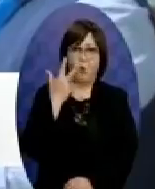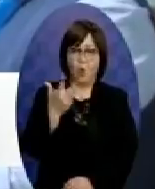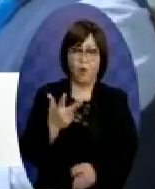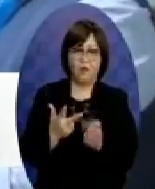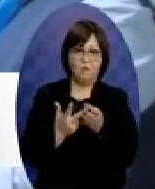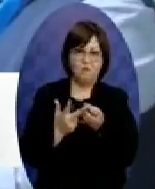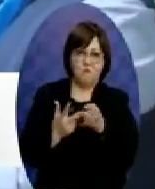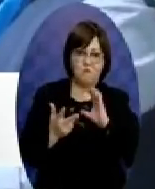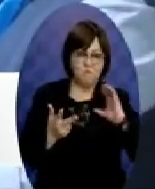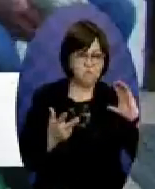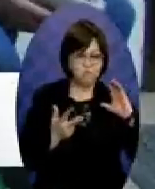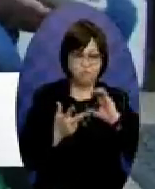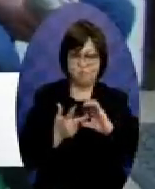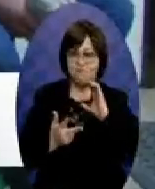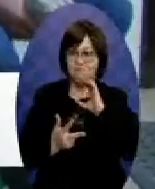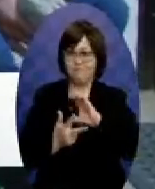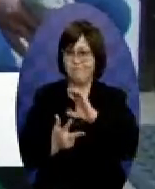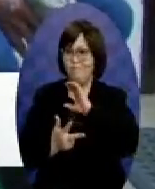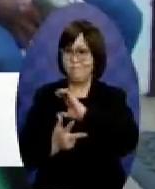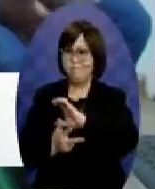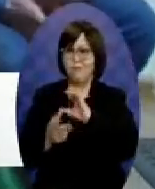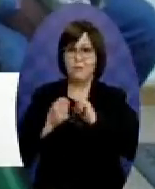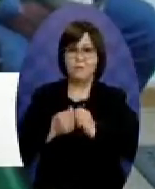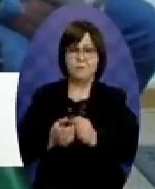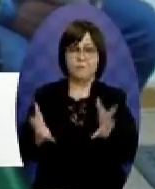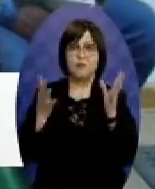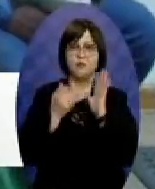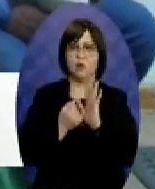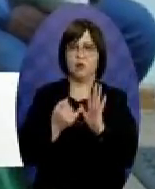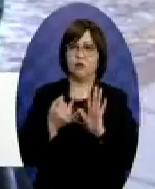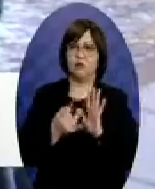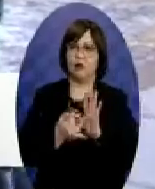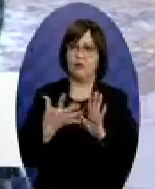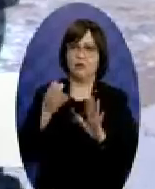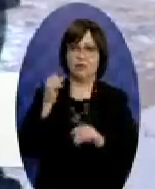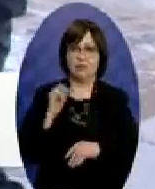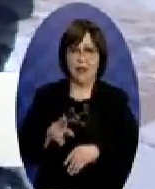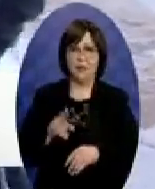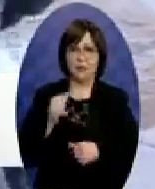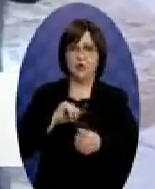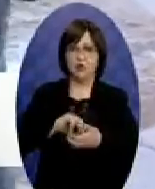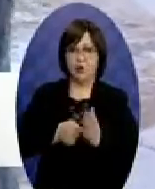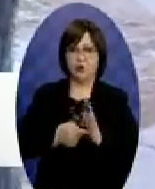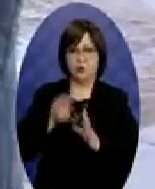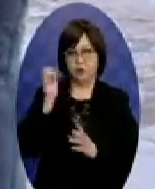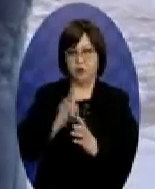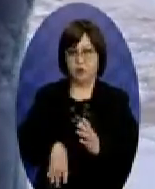олгох насны хишгийн төсвийг за 675 сая төгрөгөөр тусгаж өгчээ.